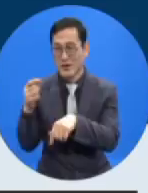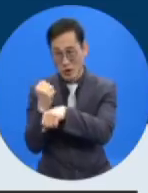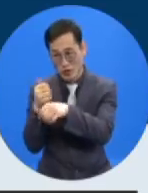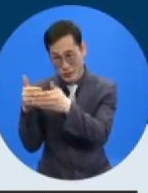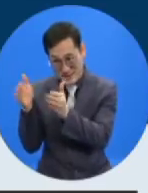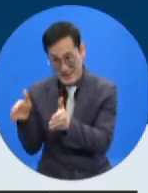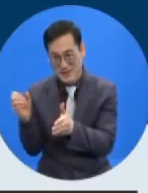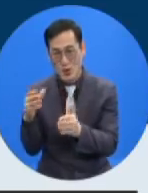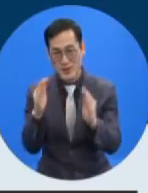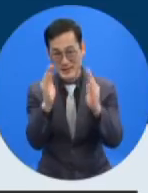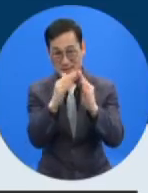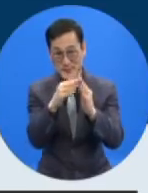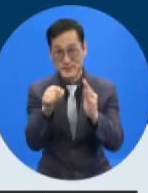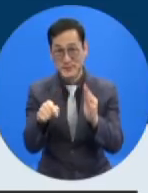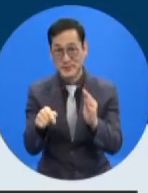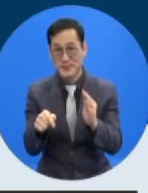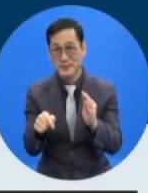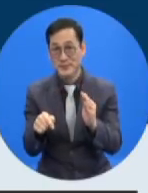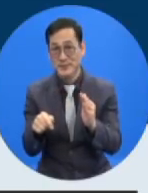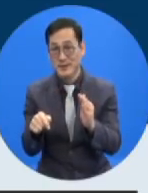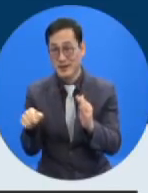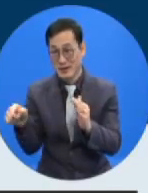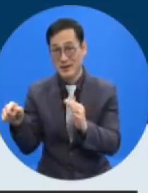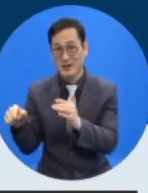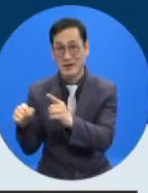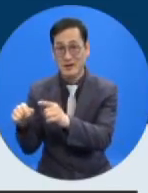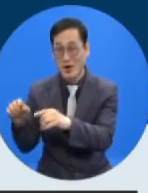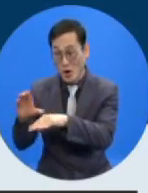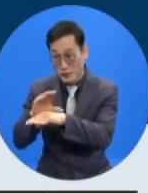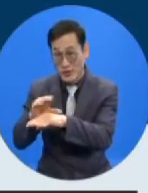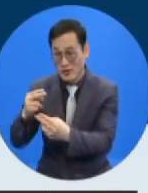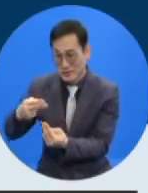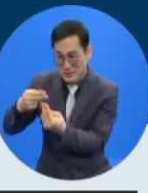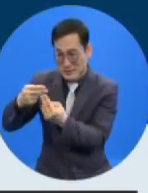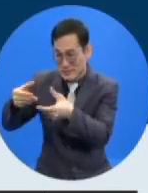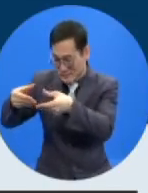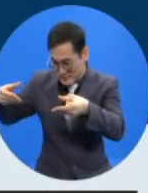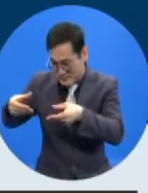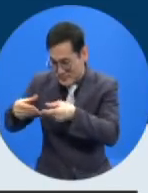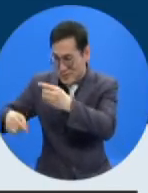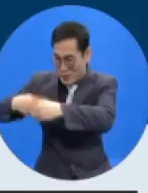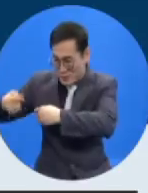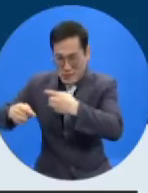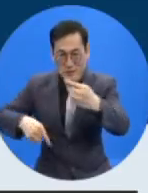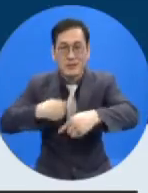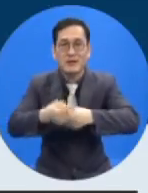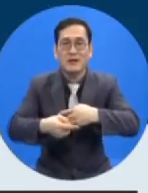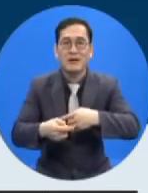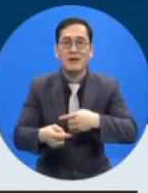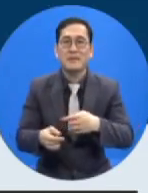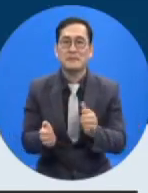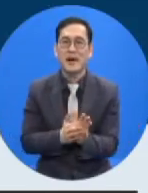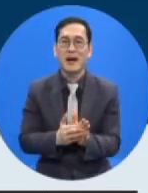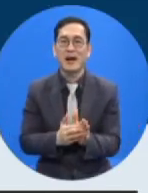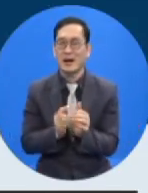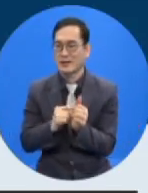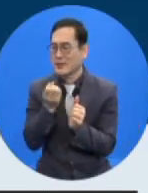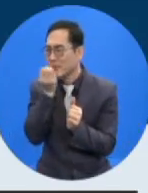자택 하드디스크를 교체했다라는 혐의로 기소됐죠. 증거 은닉 혐의로 기소가 됐습니다. 자택